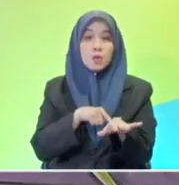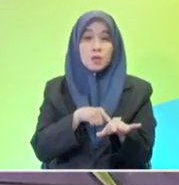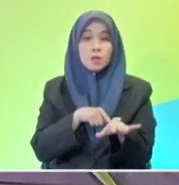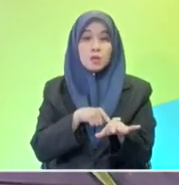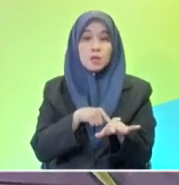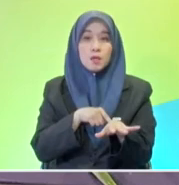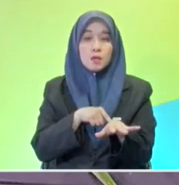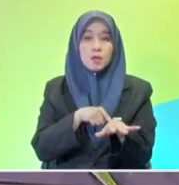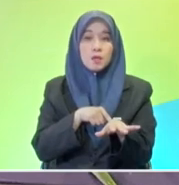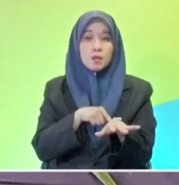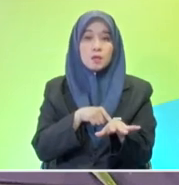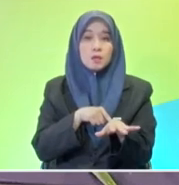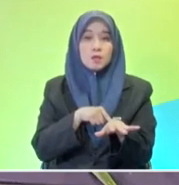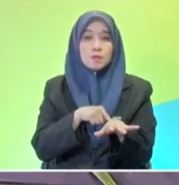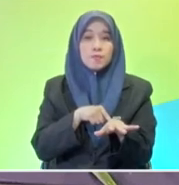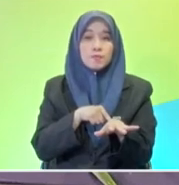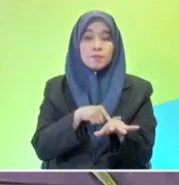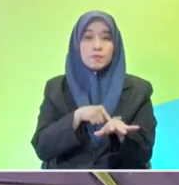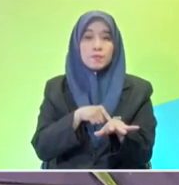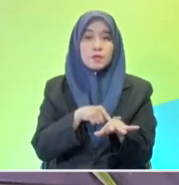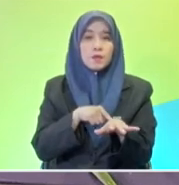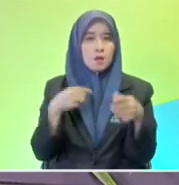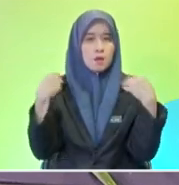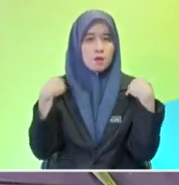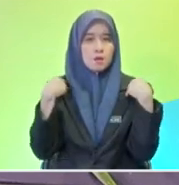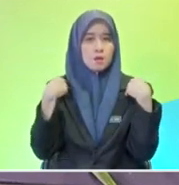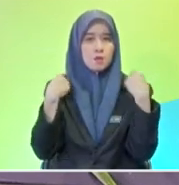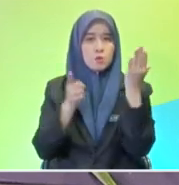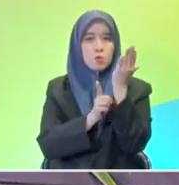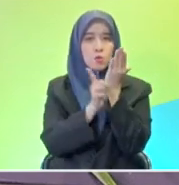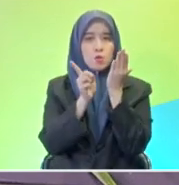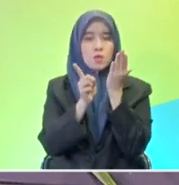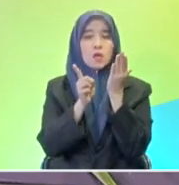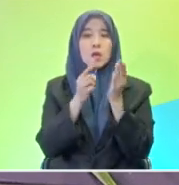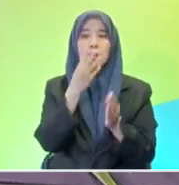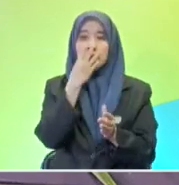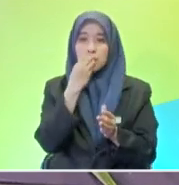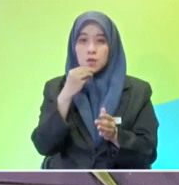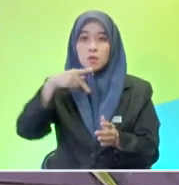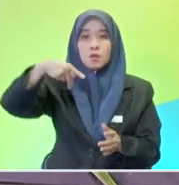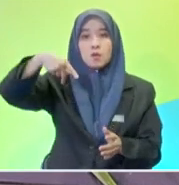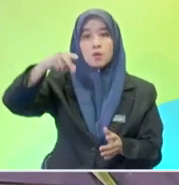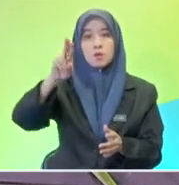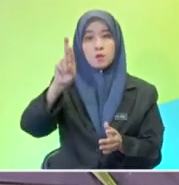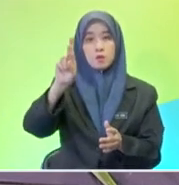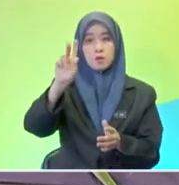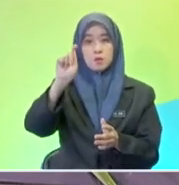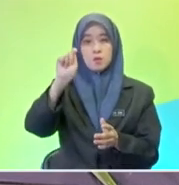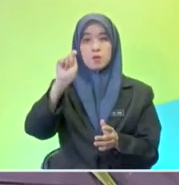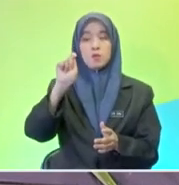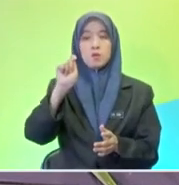rumah ha daun apa ya yang dia punya tangkai ni ada duri-duri ni kan nama Kris Limau Limau Limau purut